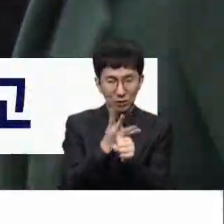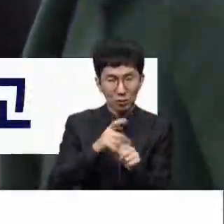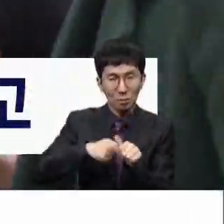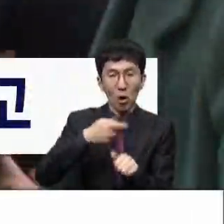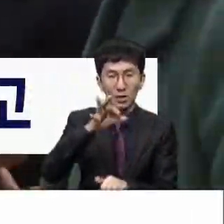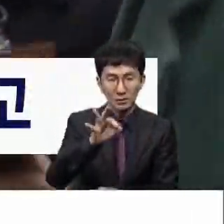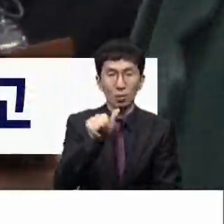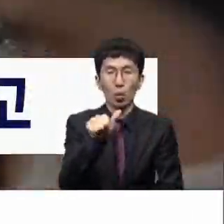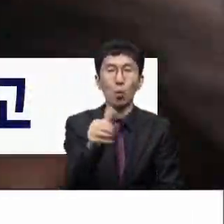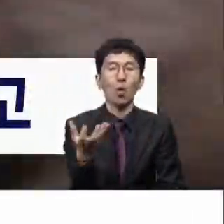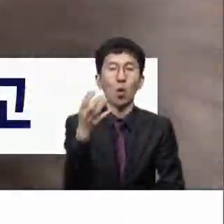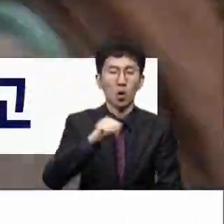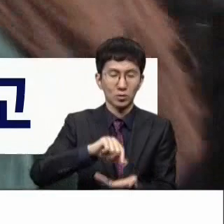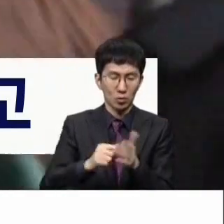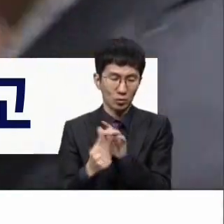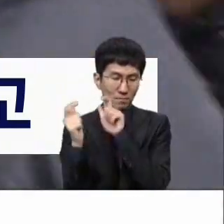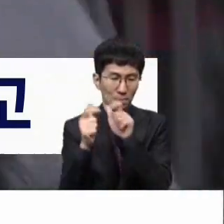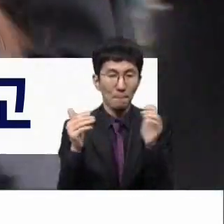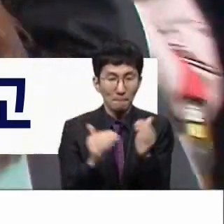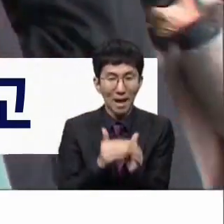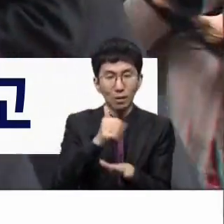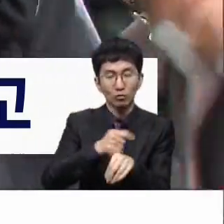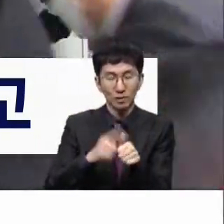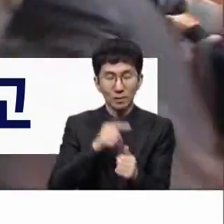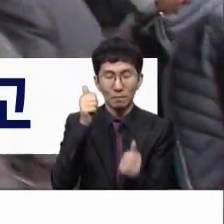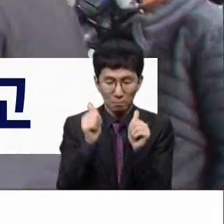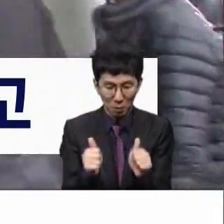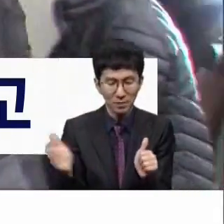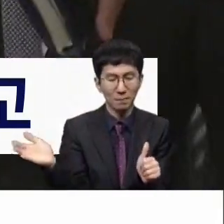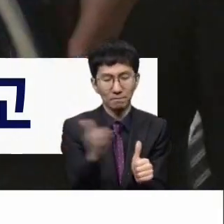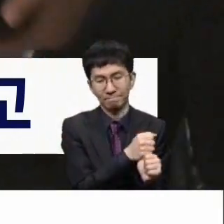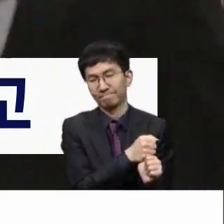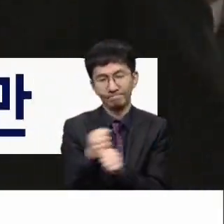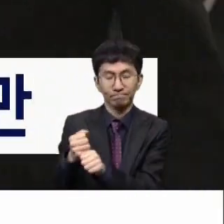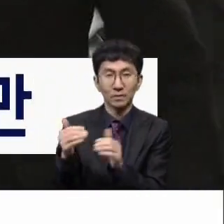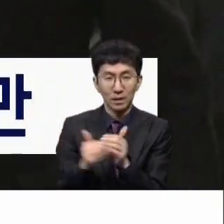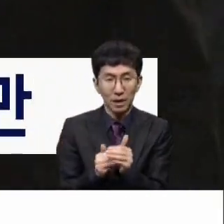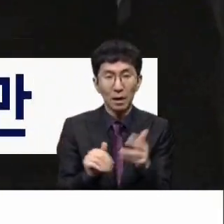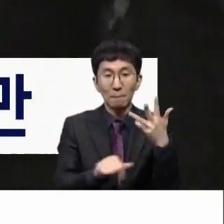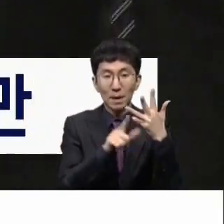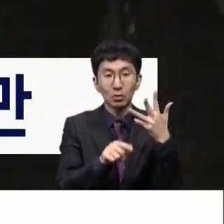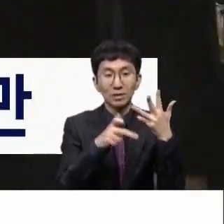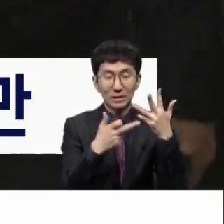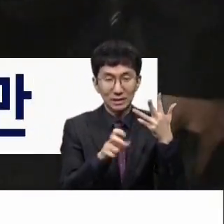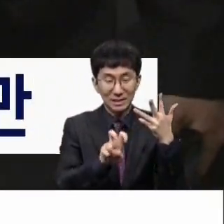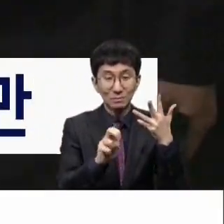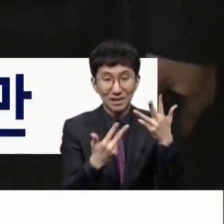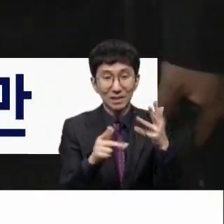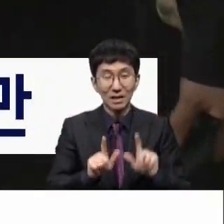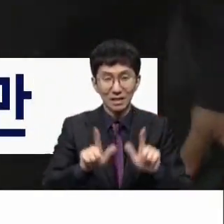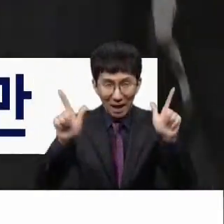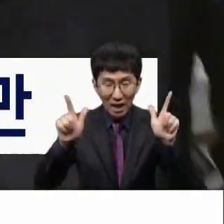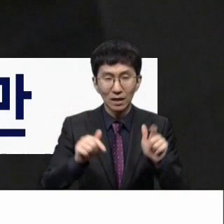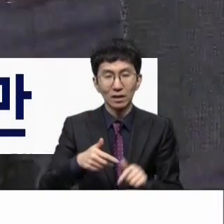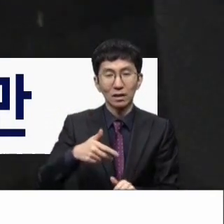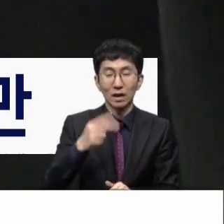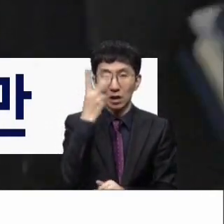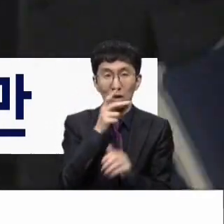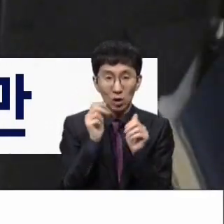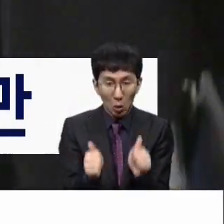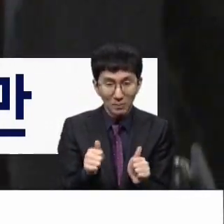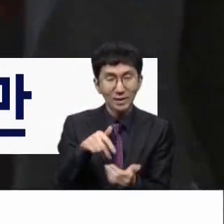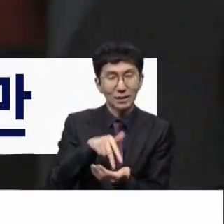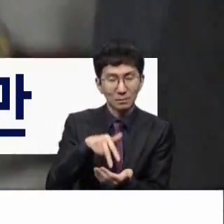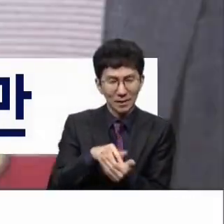5억 원을 선고하고 정 교수를 법정 구속했습니다. 지난해 8월 27일 검찰이 당시 조국 법무부 장관 후보자에